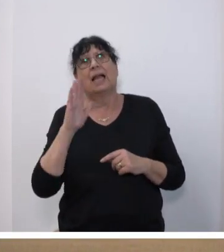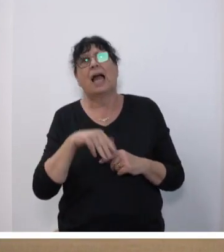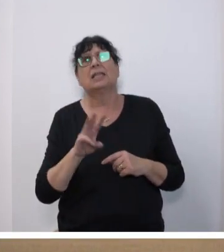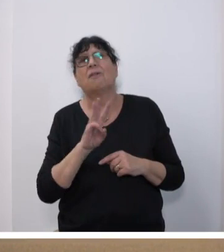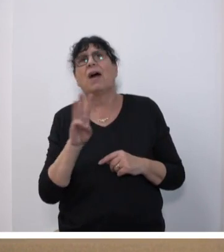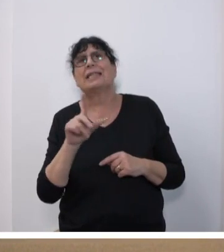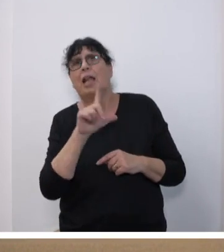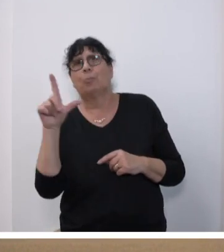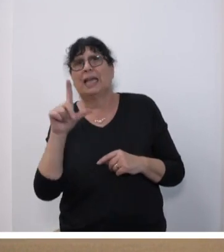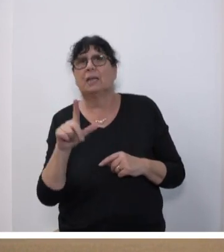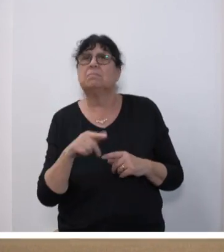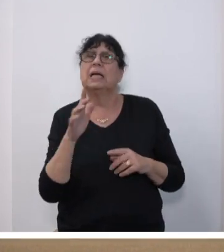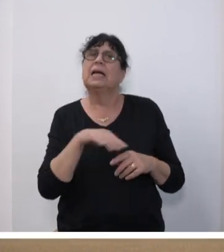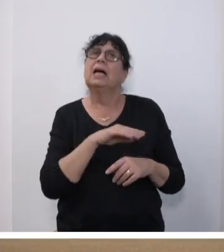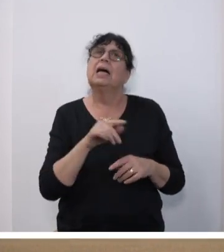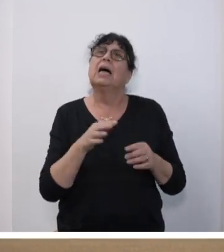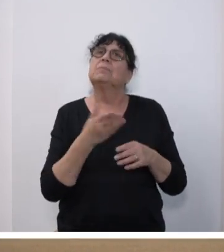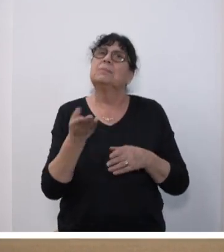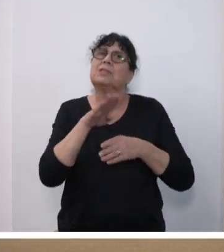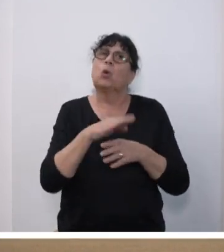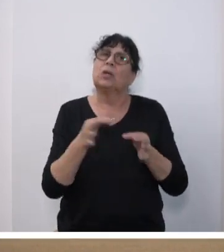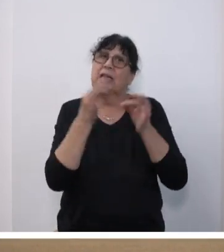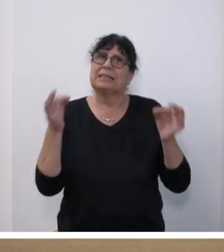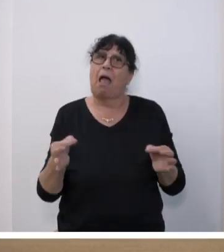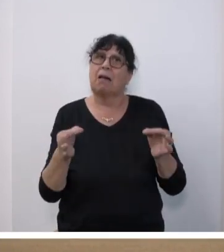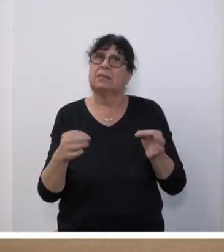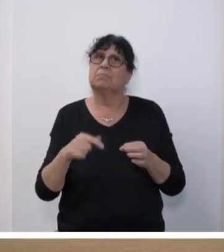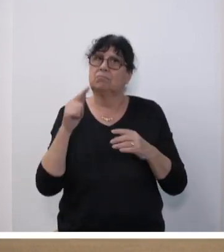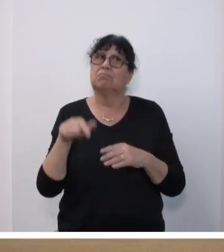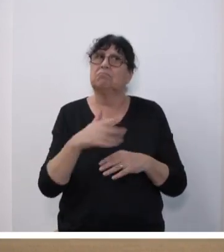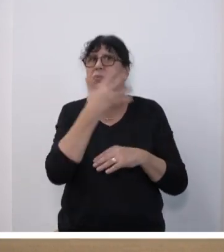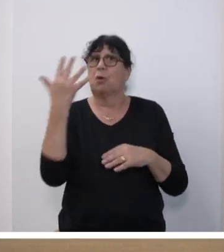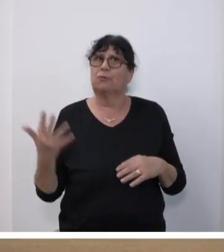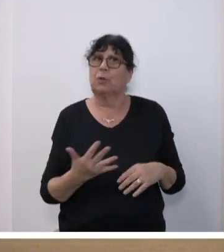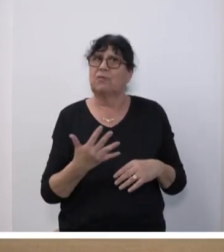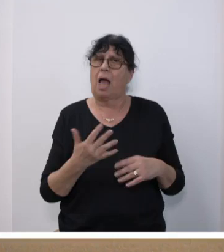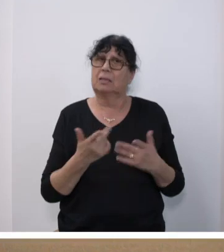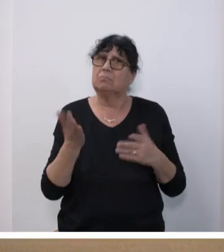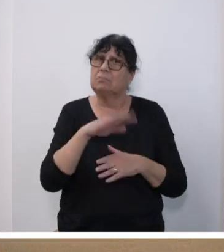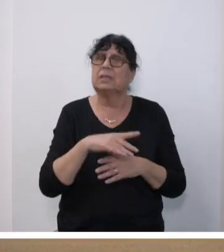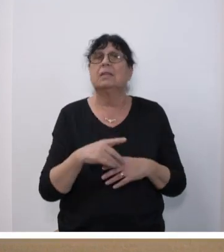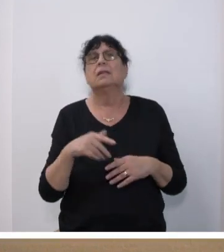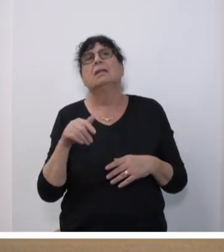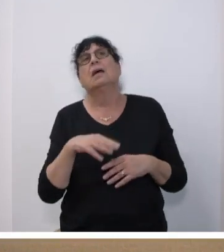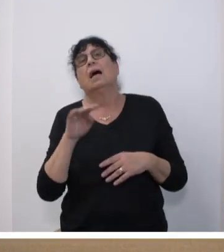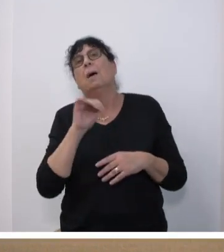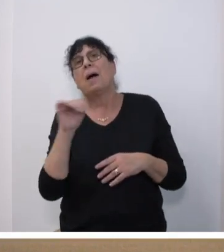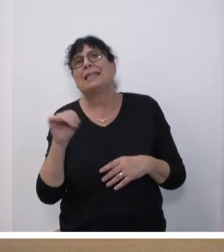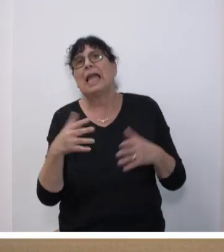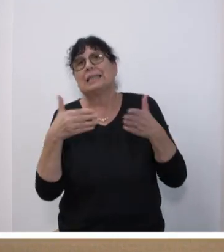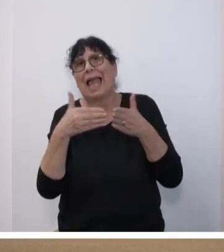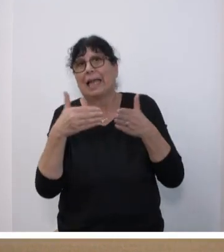Lübcke, dessen Todestag sich in wenigen Tagen zum 5. Mal jährt. Ich denke an Matthias Ecke, der in Dresden für